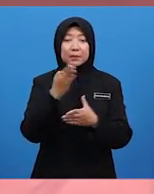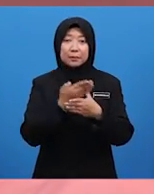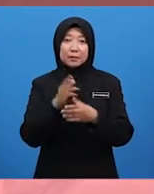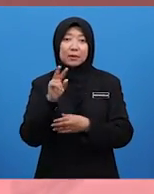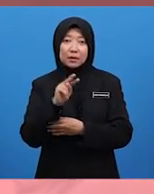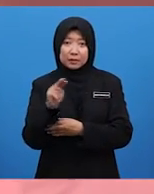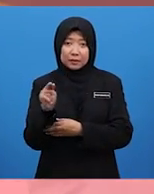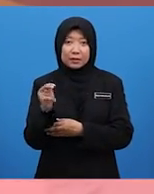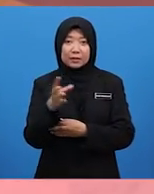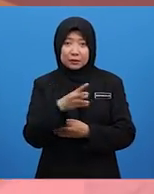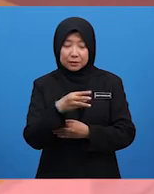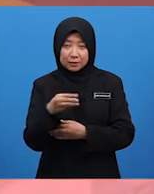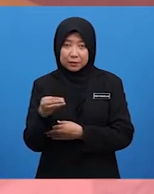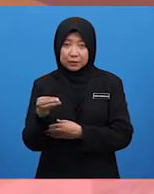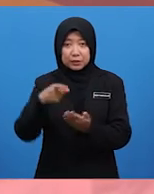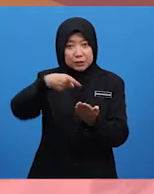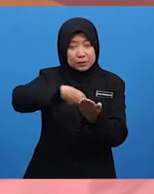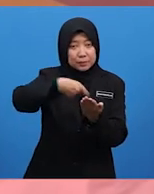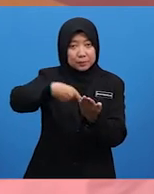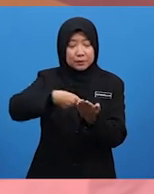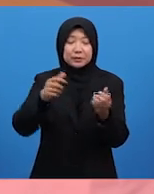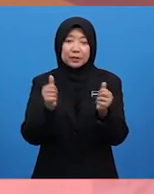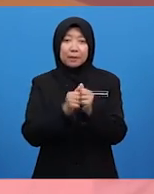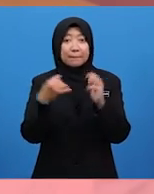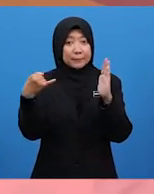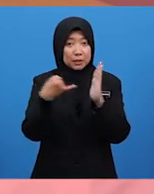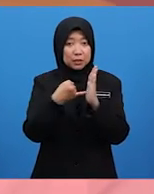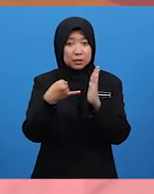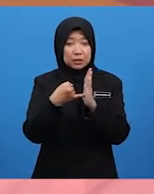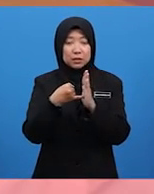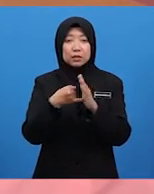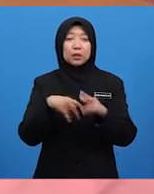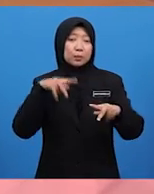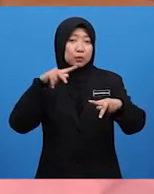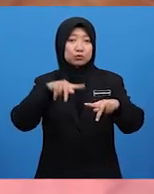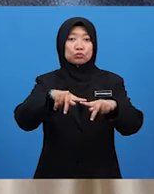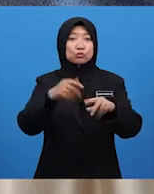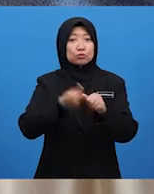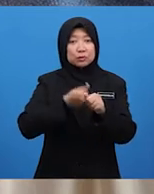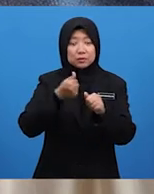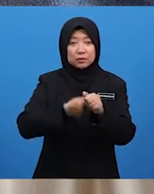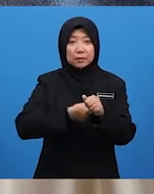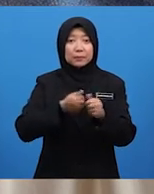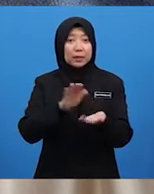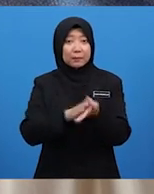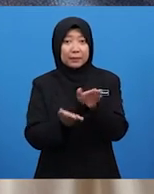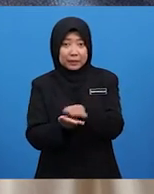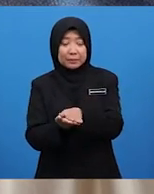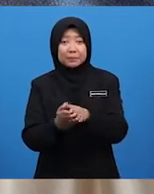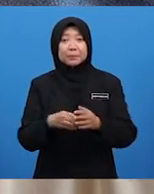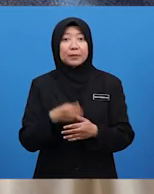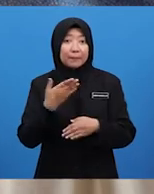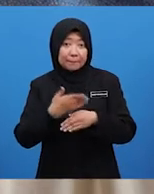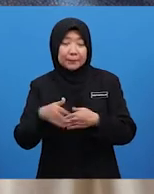bahagian dan semat dengan peniti di penjuru setiap lipatan. Setelah